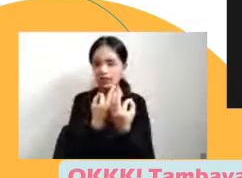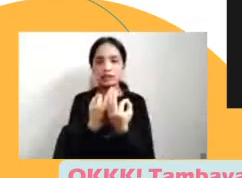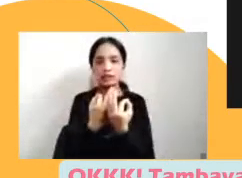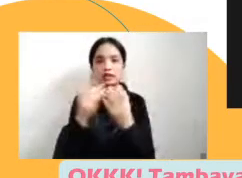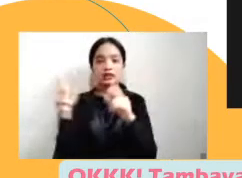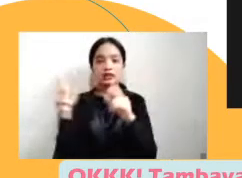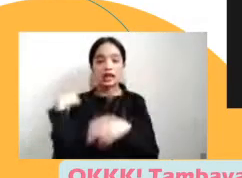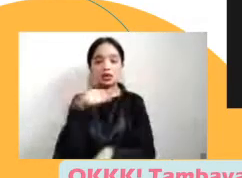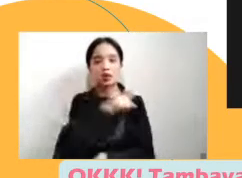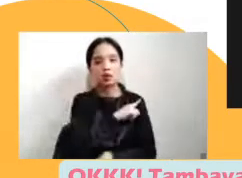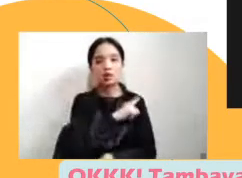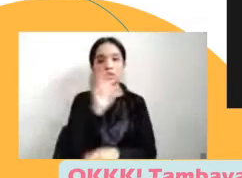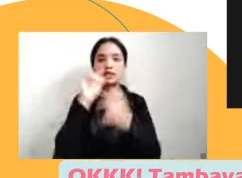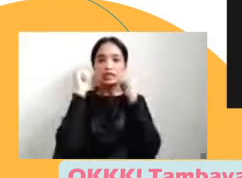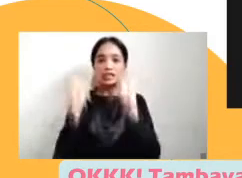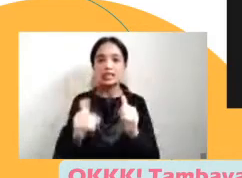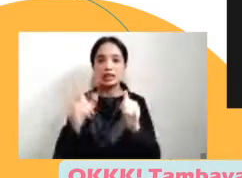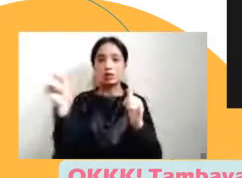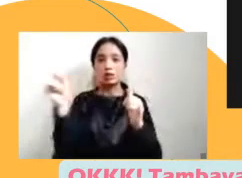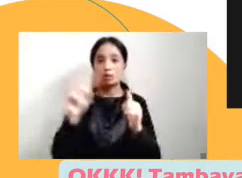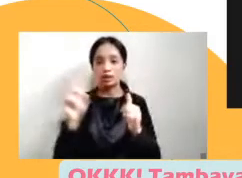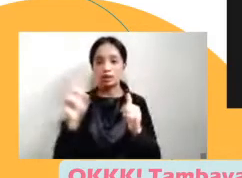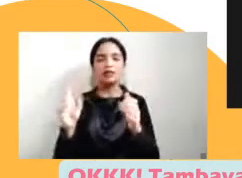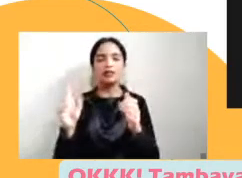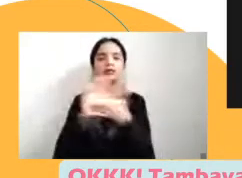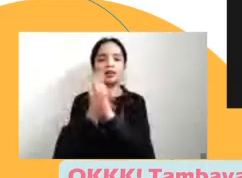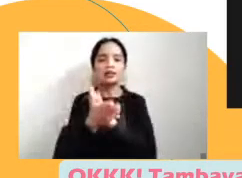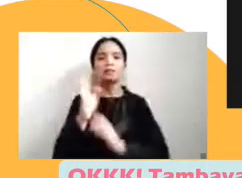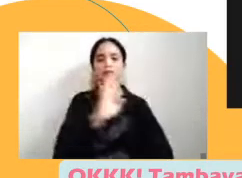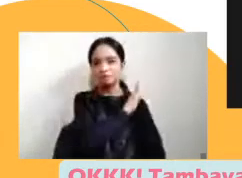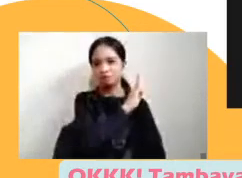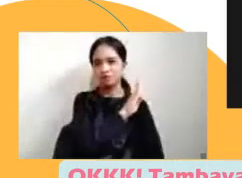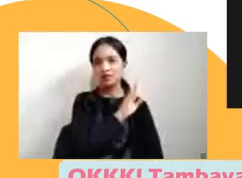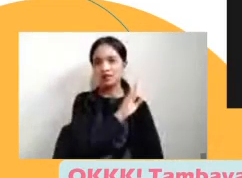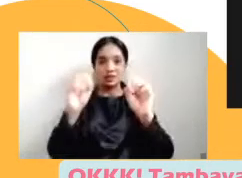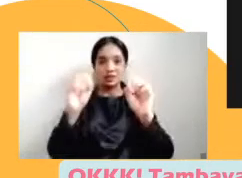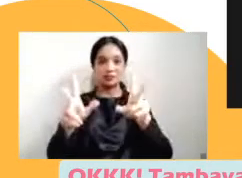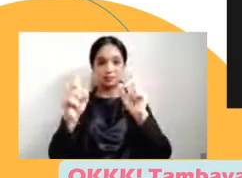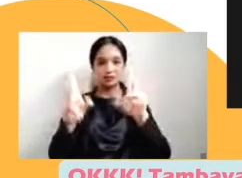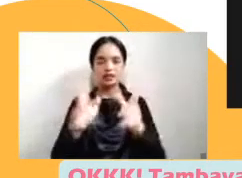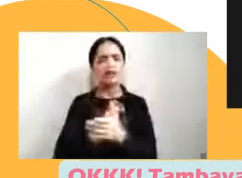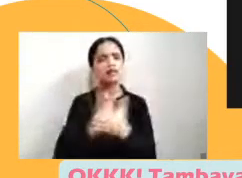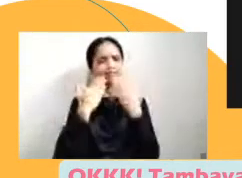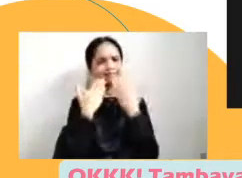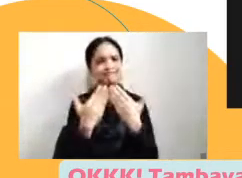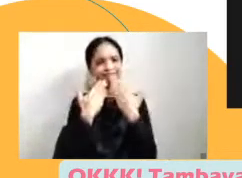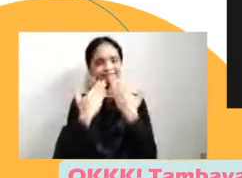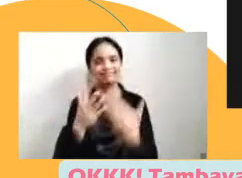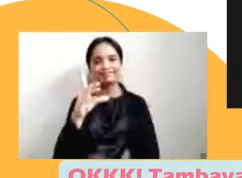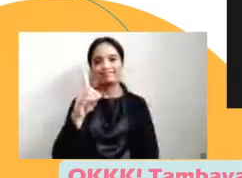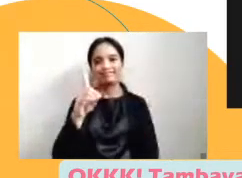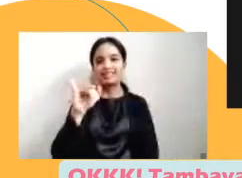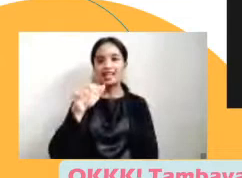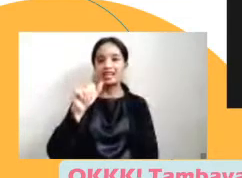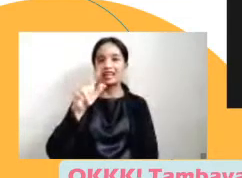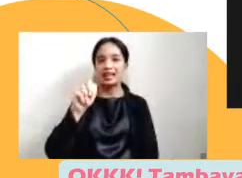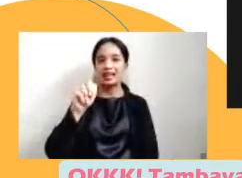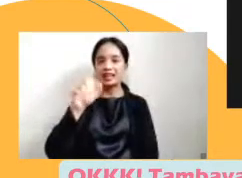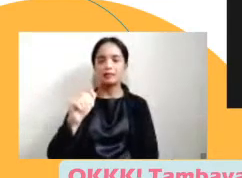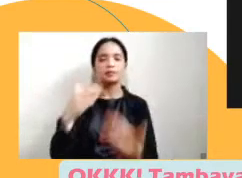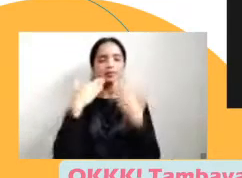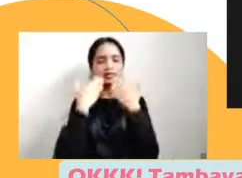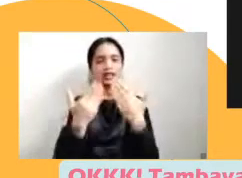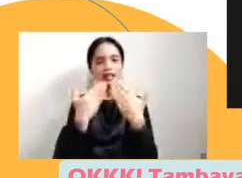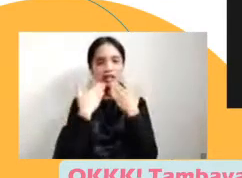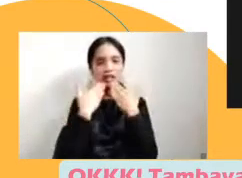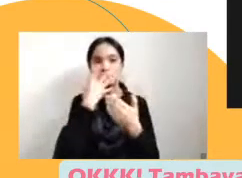tayo ay nananatiling matatag. Ayan, okay. So, salamat Diana, no? So, salamat yung merong